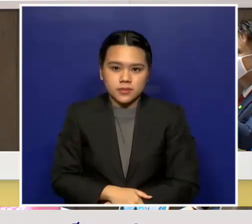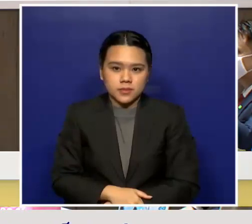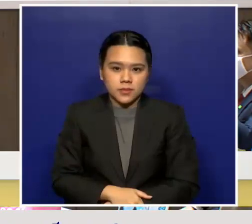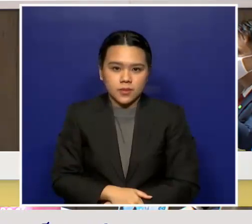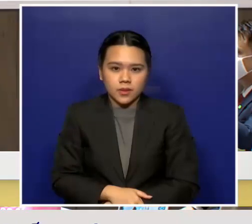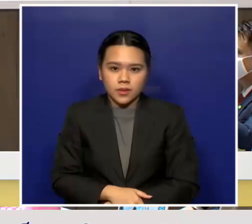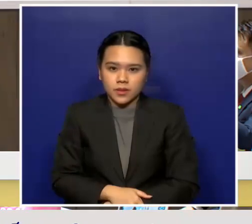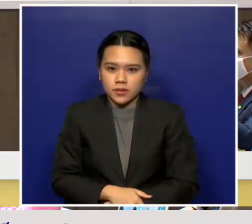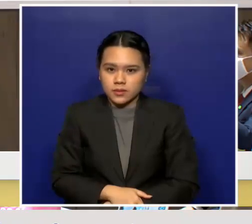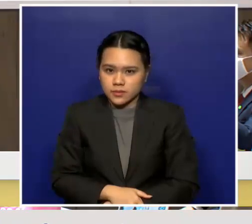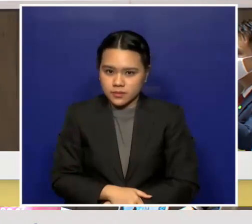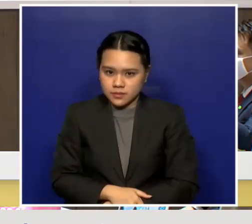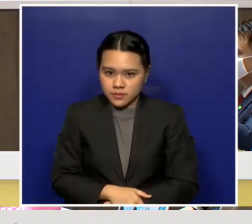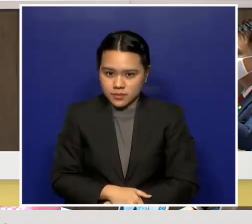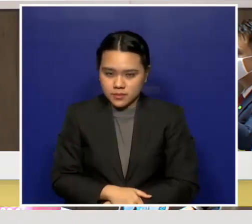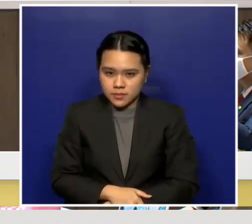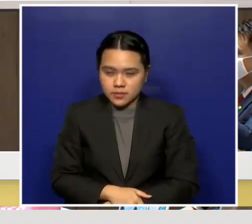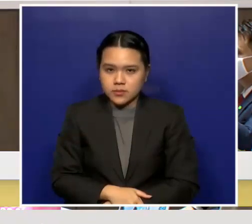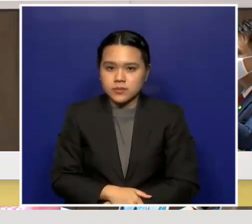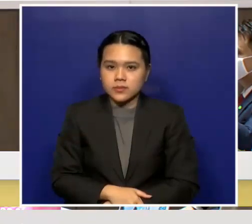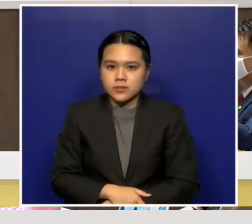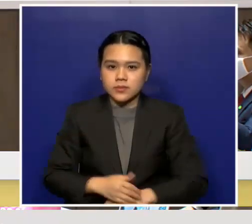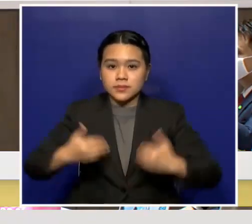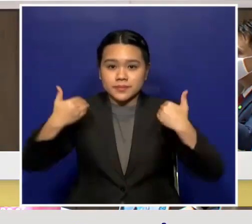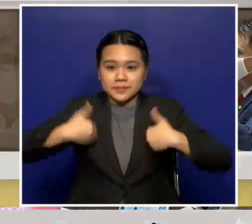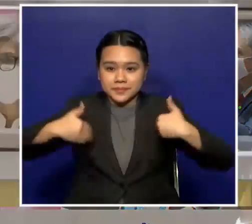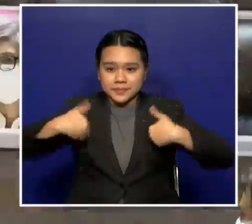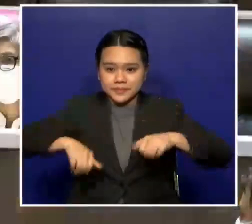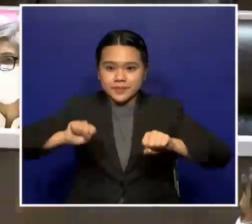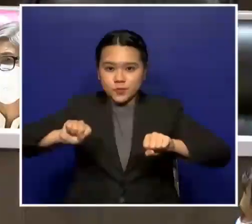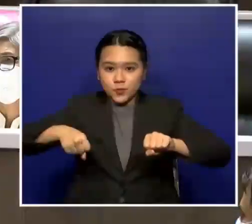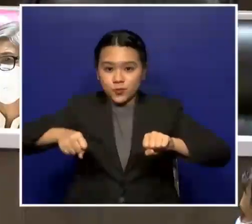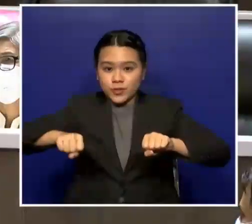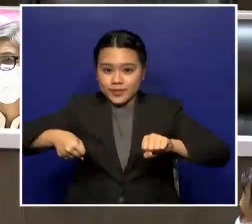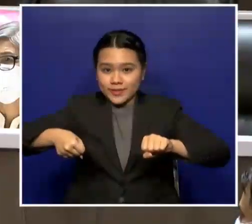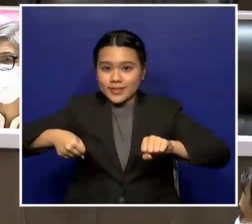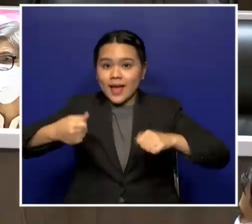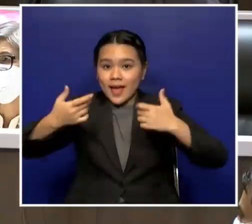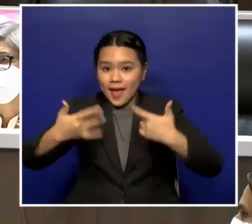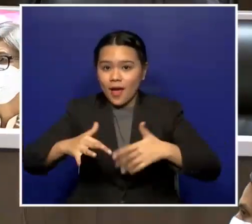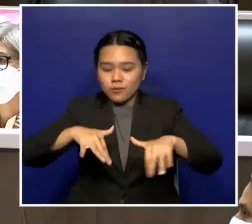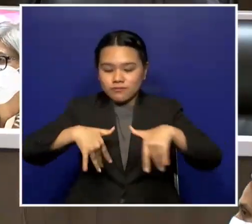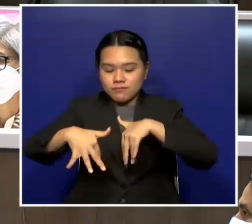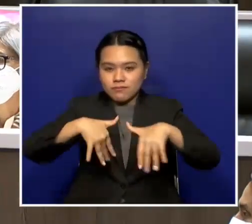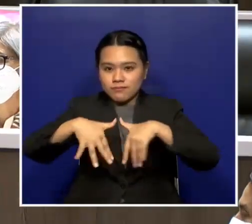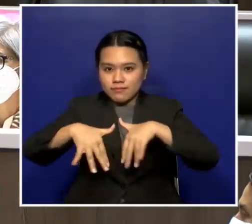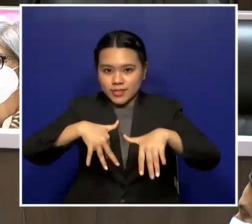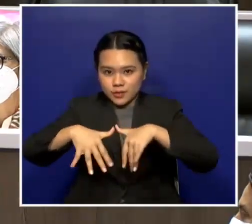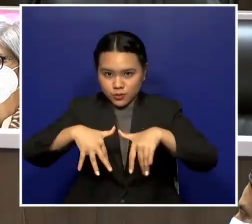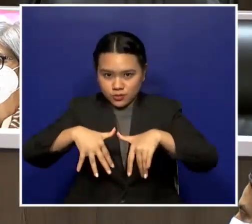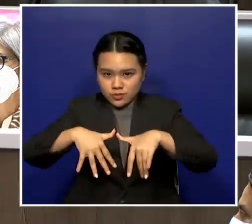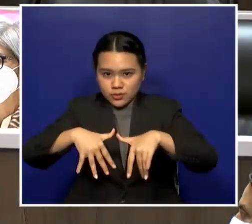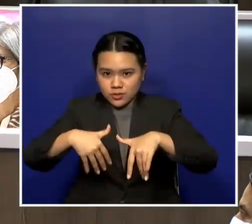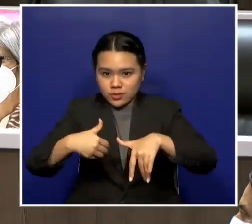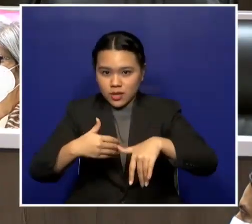จู่ๆวินมอเตอร์ไซค์แถวนั้นกับชาวบ้านที่อยู่แถวนั้นเนี่ยเขามาบ